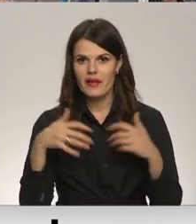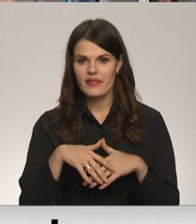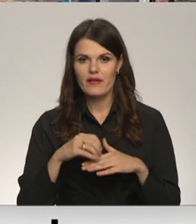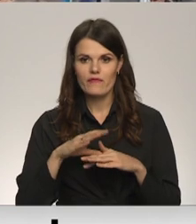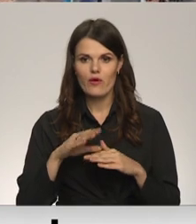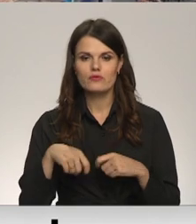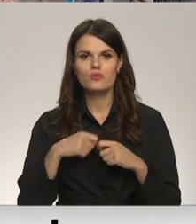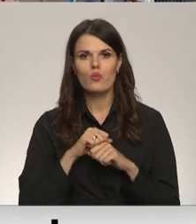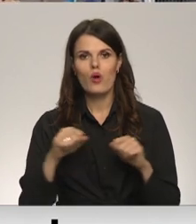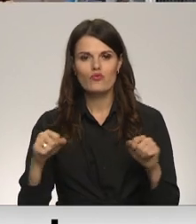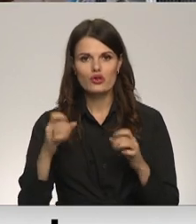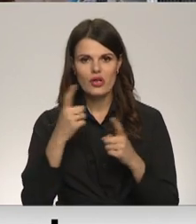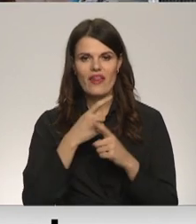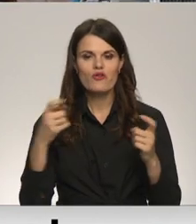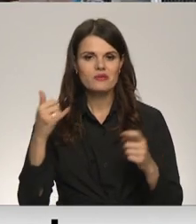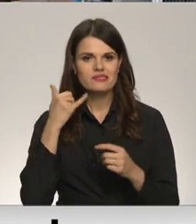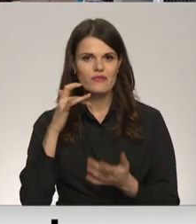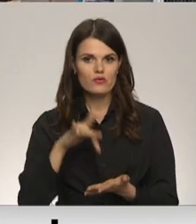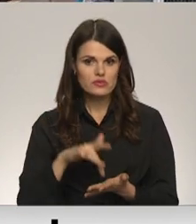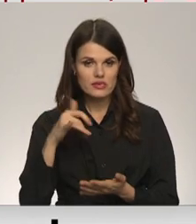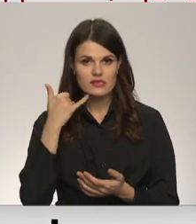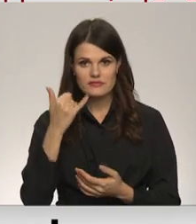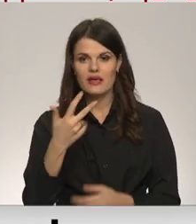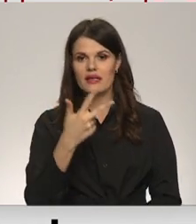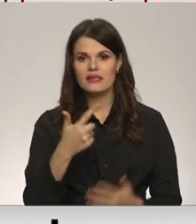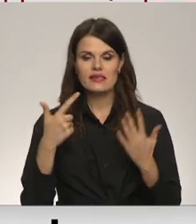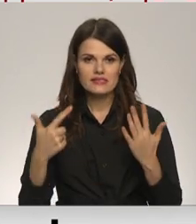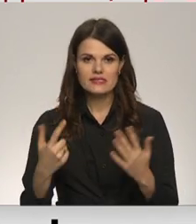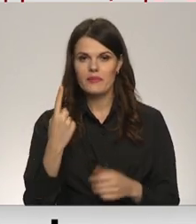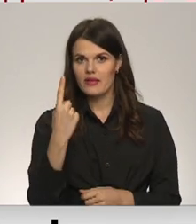nodrošina informatīvo zvanu centru. Zvanot pa tālruni